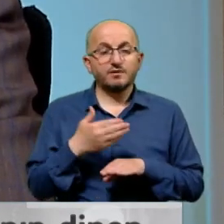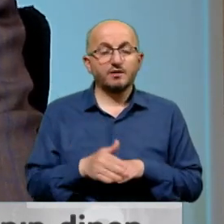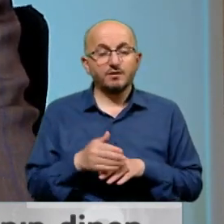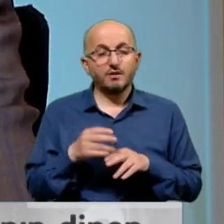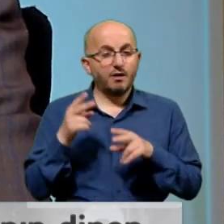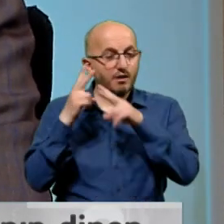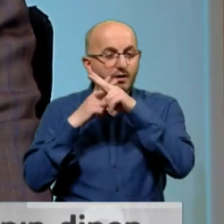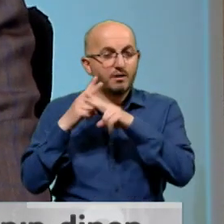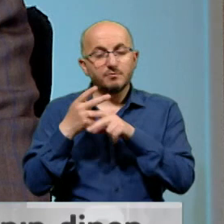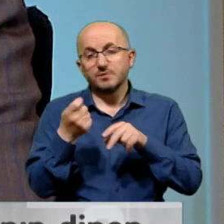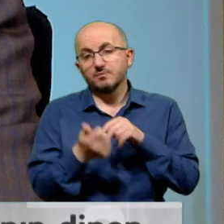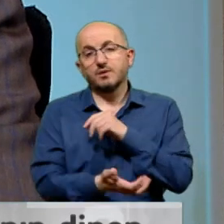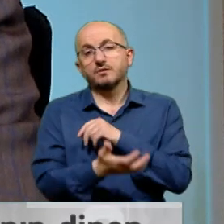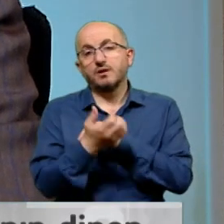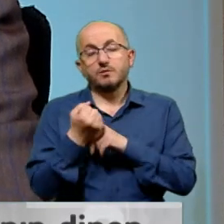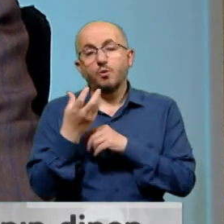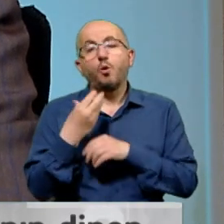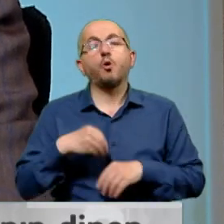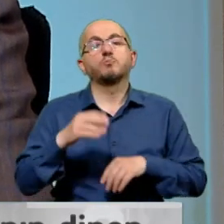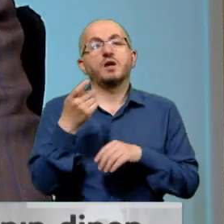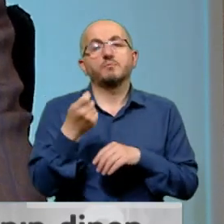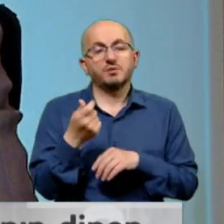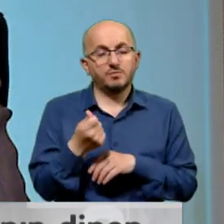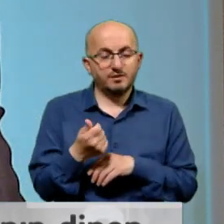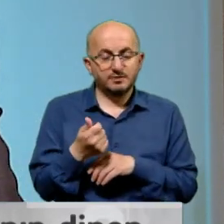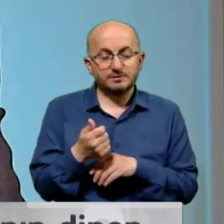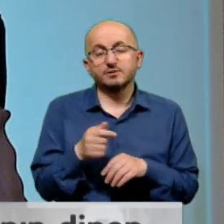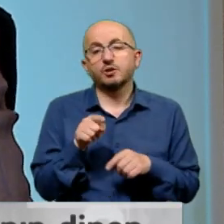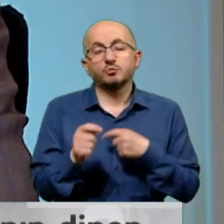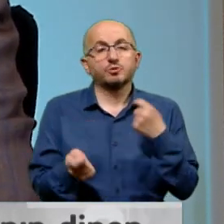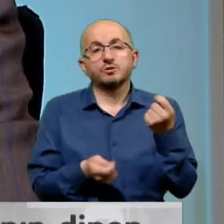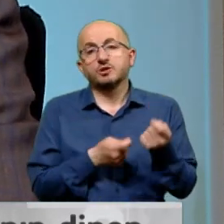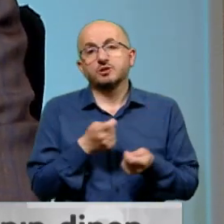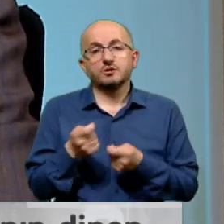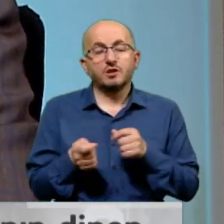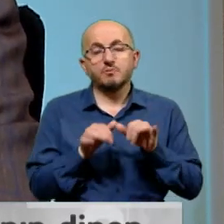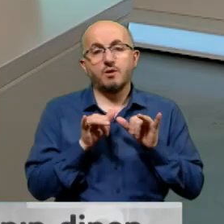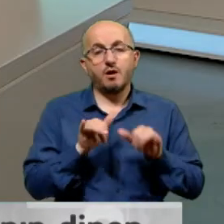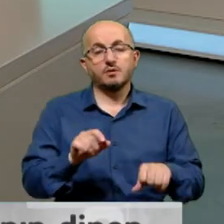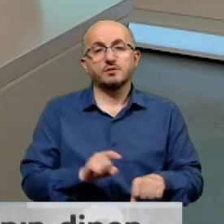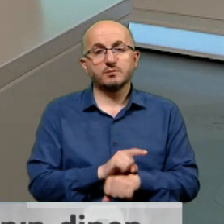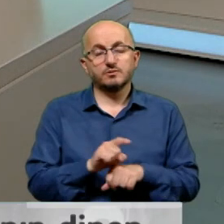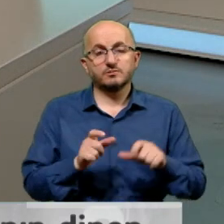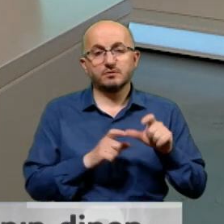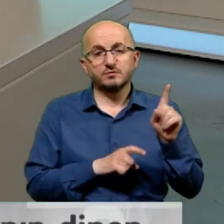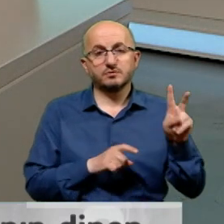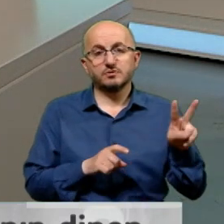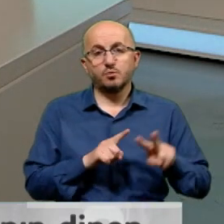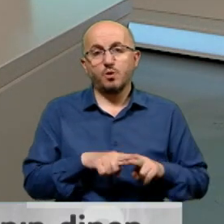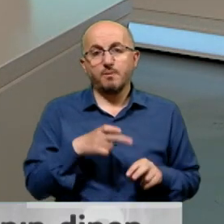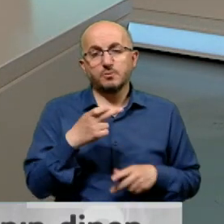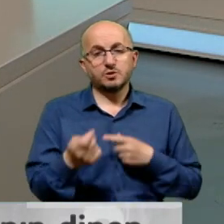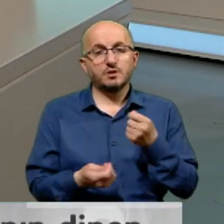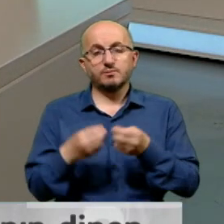hayali bir paranın alınıp Yani bu işlemde ve aynı zamanda da sıvap işlemi içerdiğinden dolayı